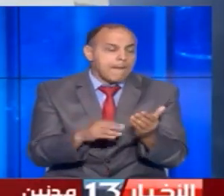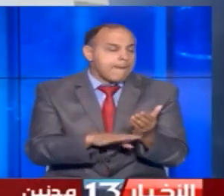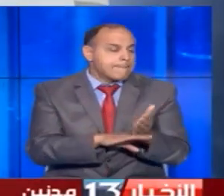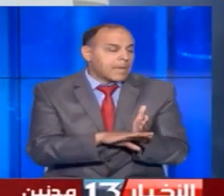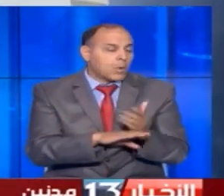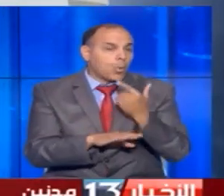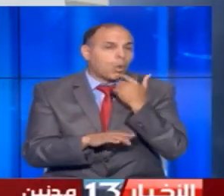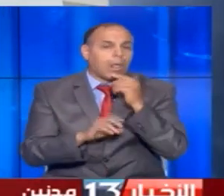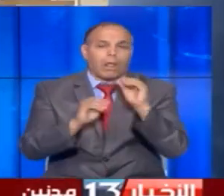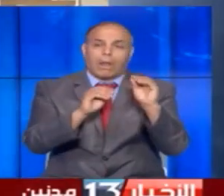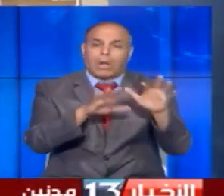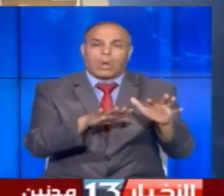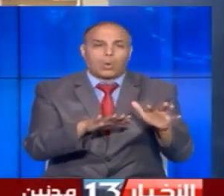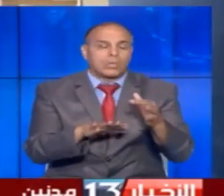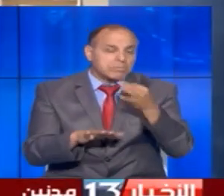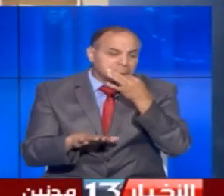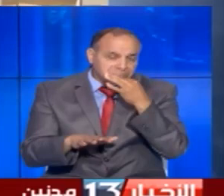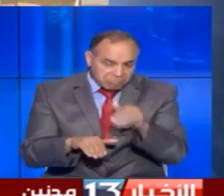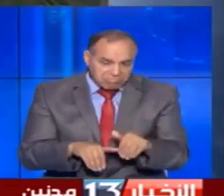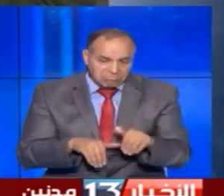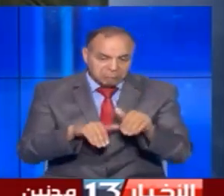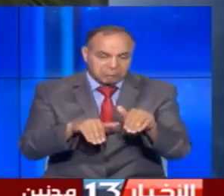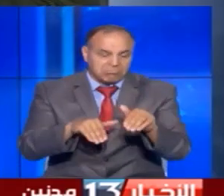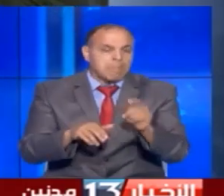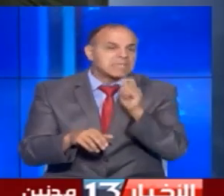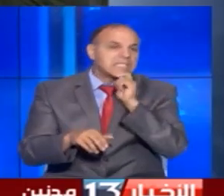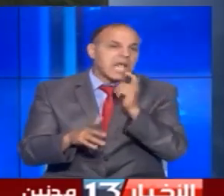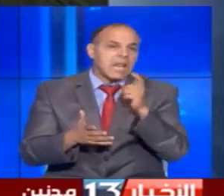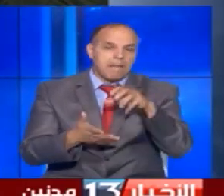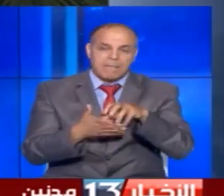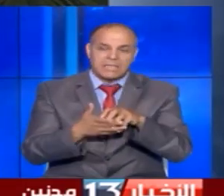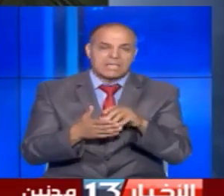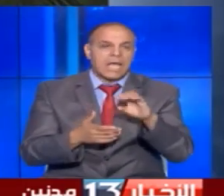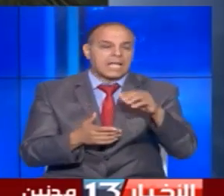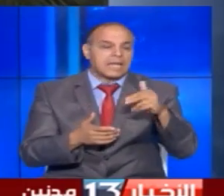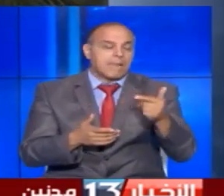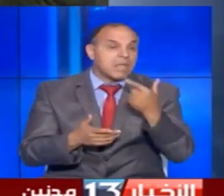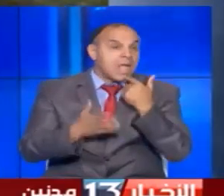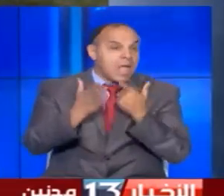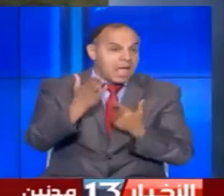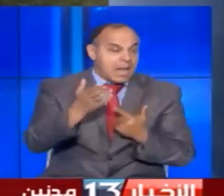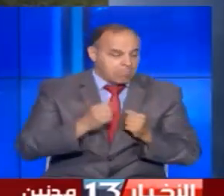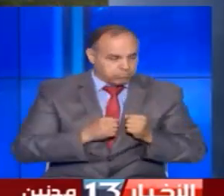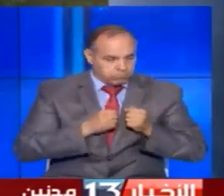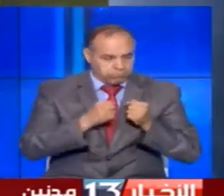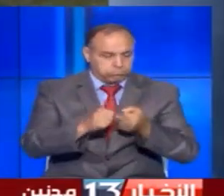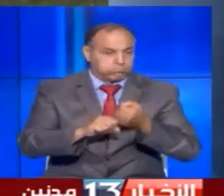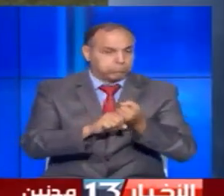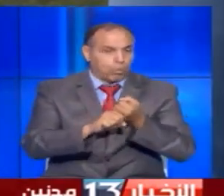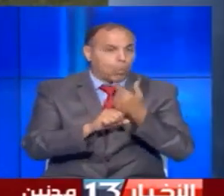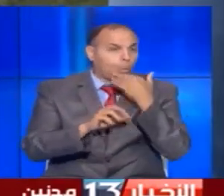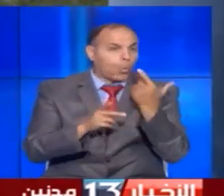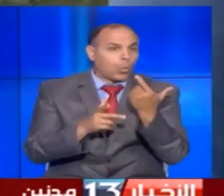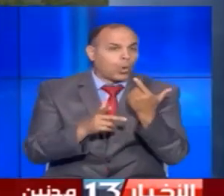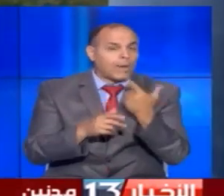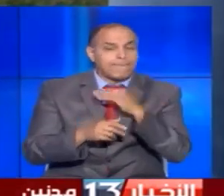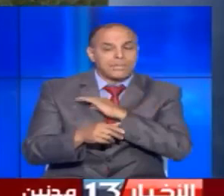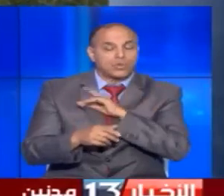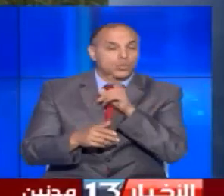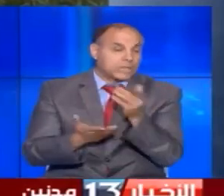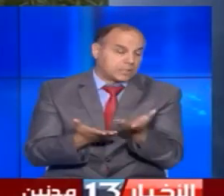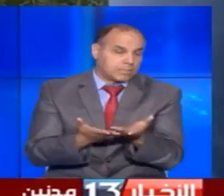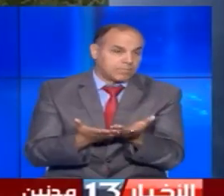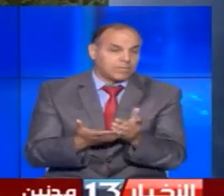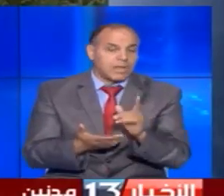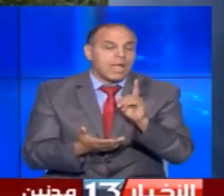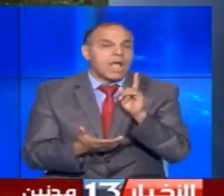على حالها دون الانطلاق في استغلال هذا المركز رغم المجهودات المبذوله من قبل السلطات الجهويه